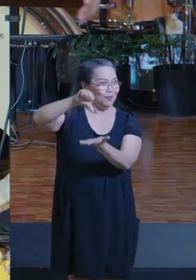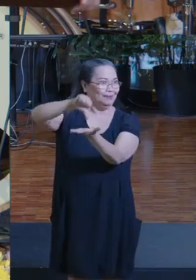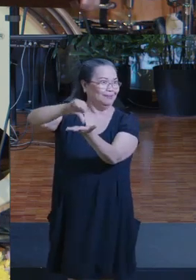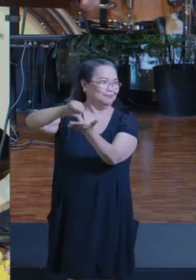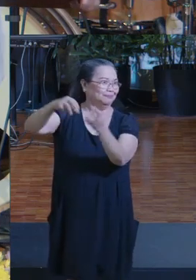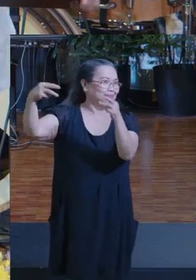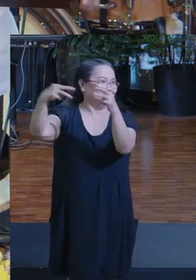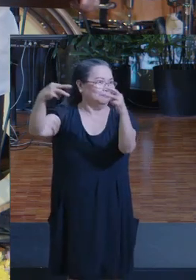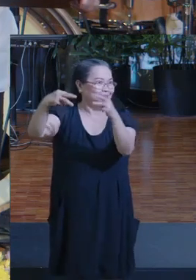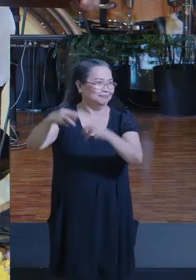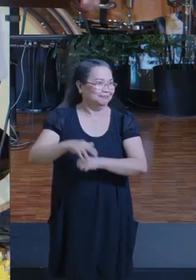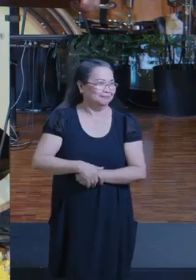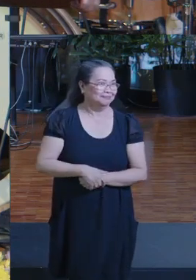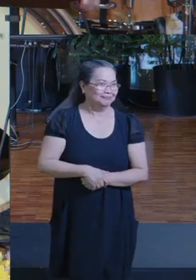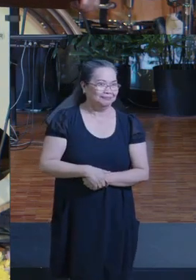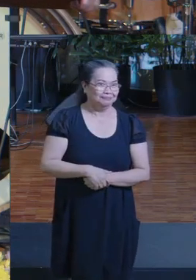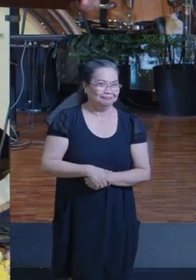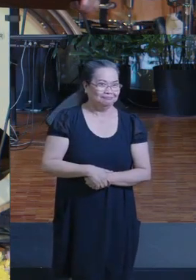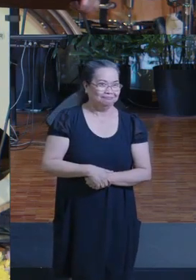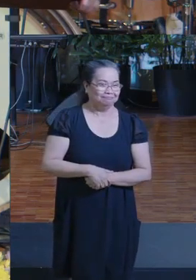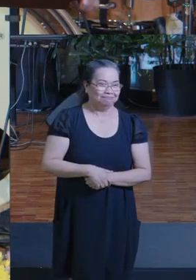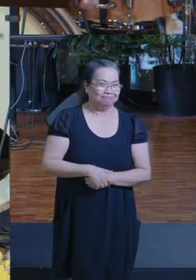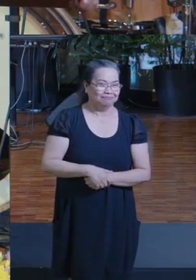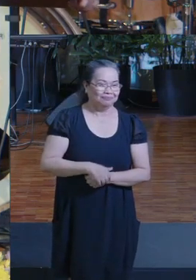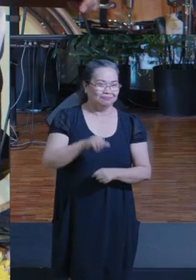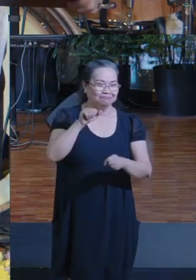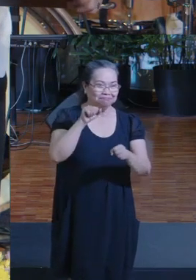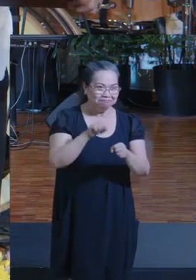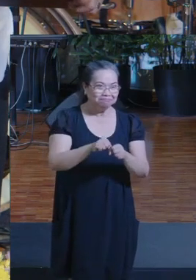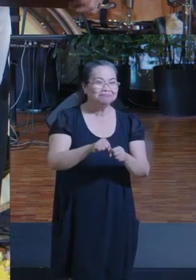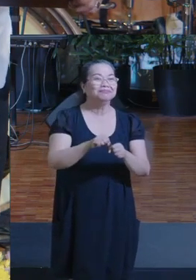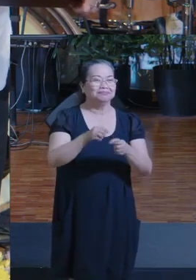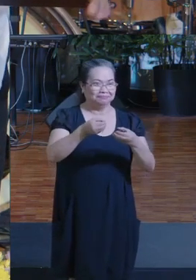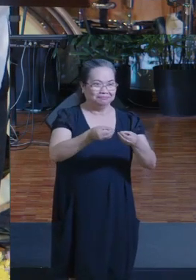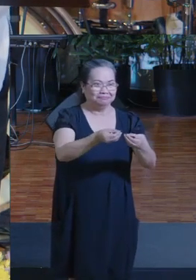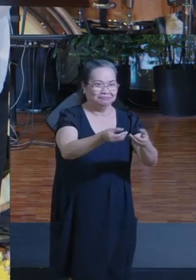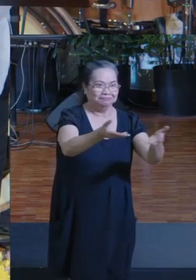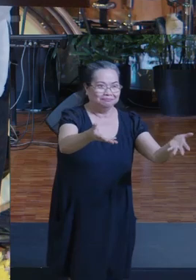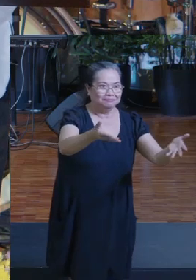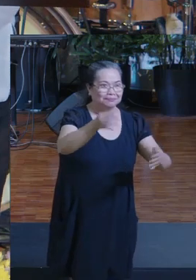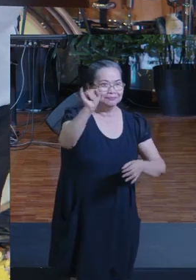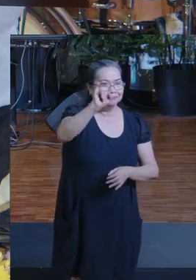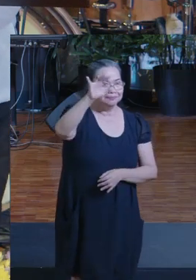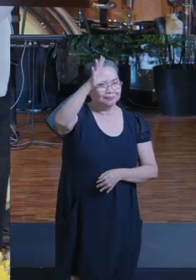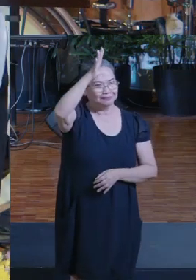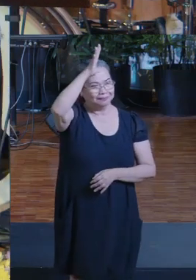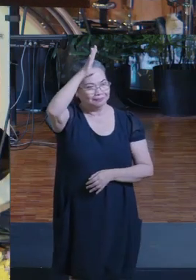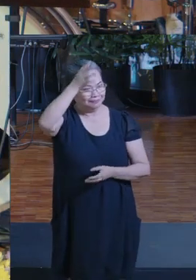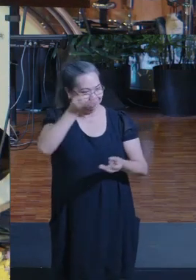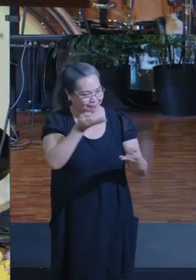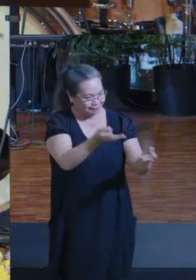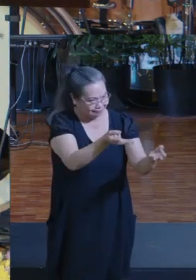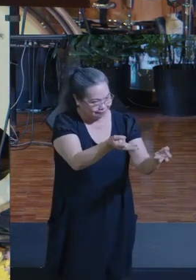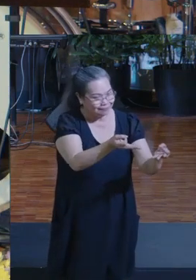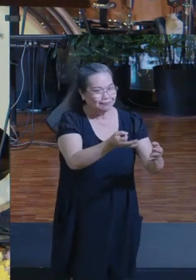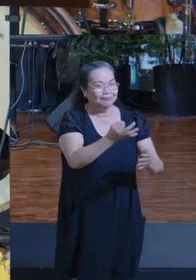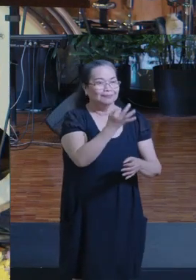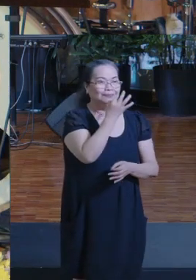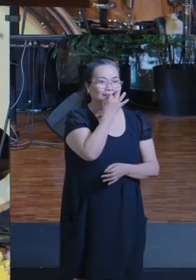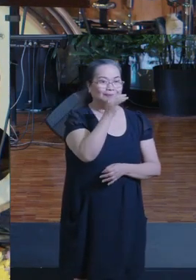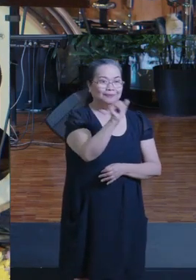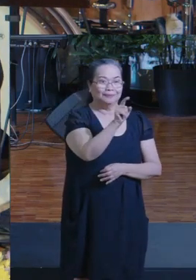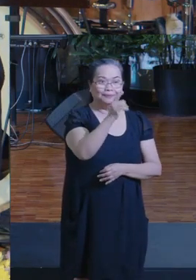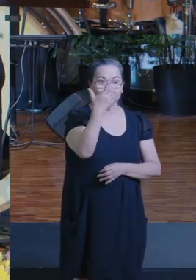Ang pangakong kaligtasan ng Diyos ay parang mana na ipinagkaloob ng isang ama sa kanyang mga anak.